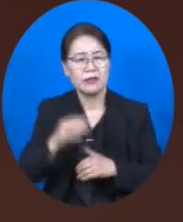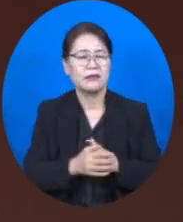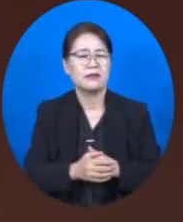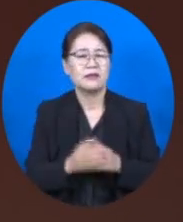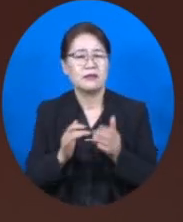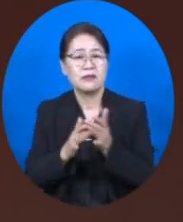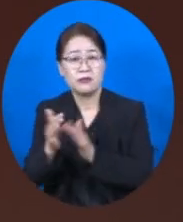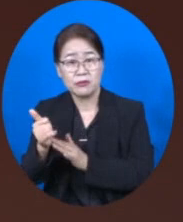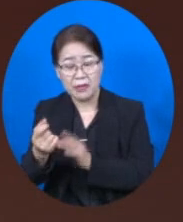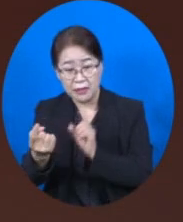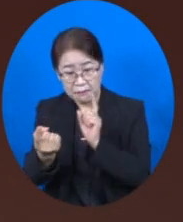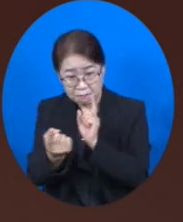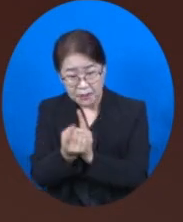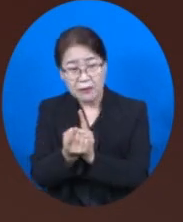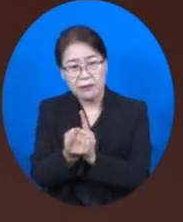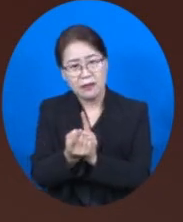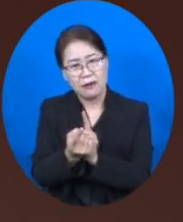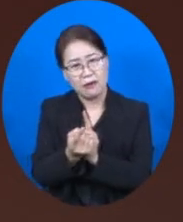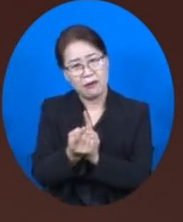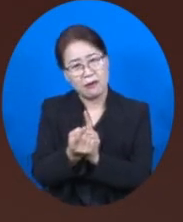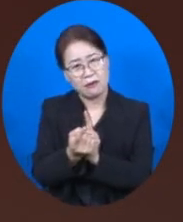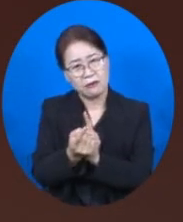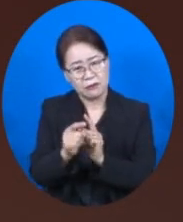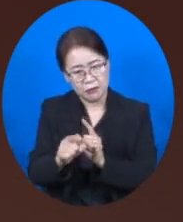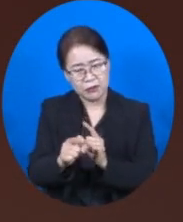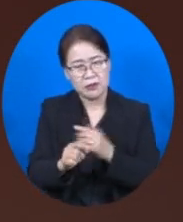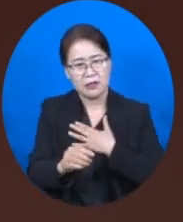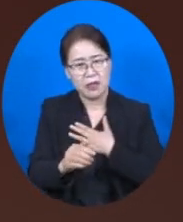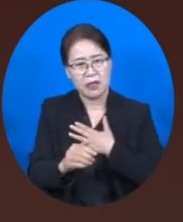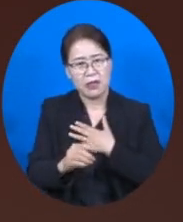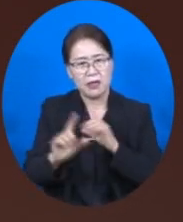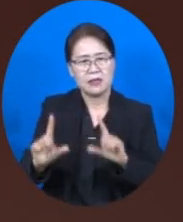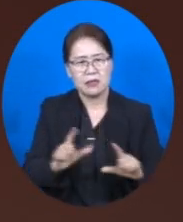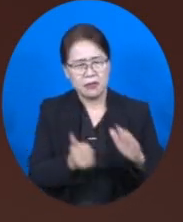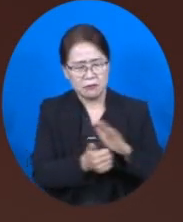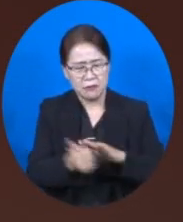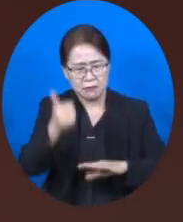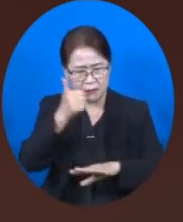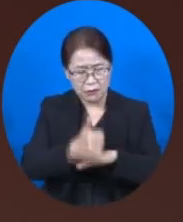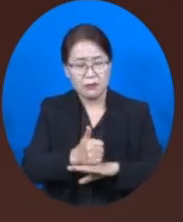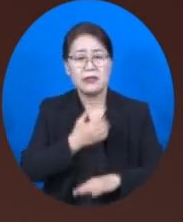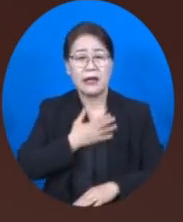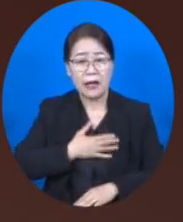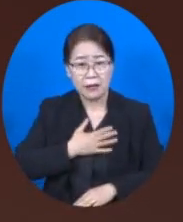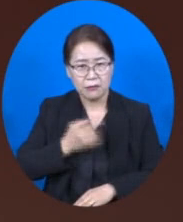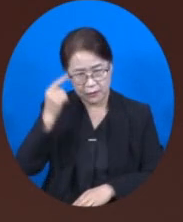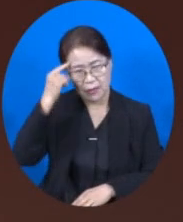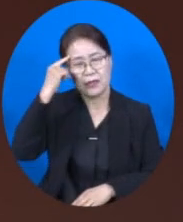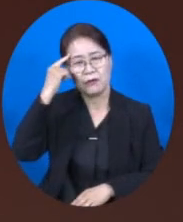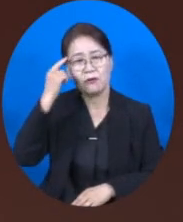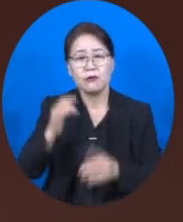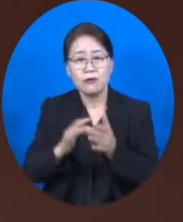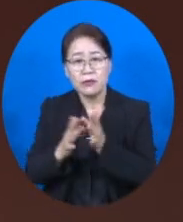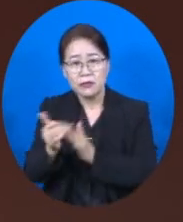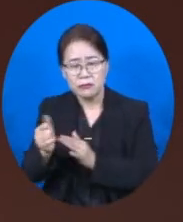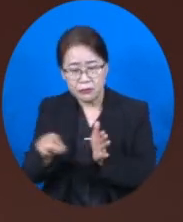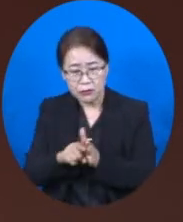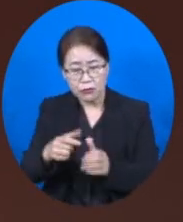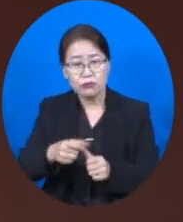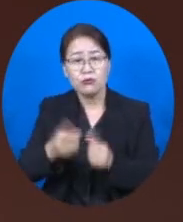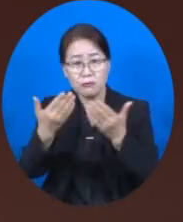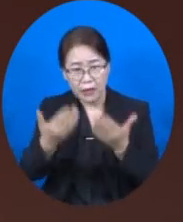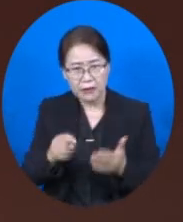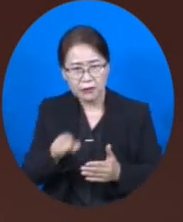예수님을 만남이 내 인생의 진정한 성공임을 내가 알고 예수를 믿고